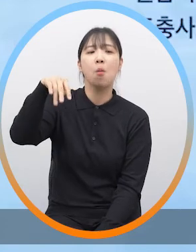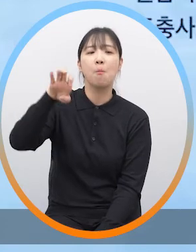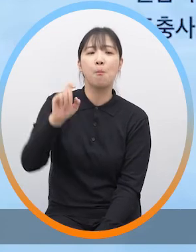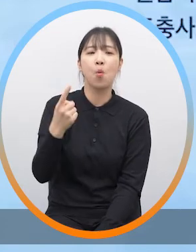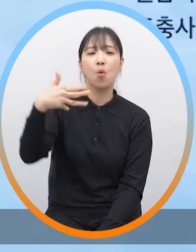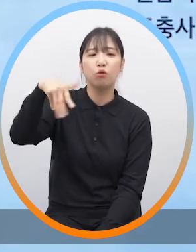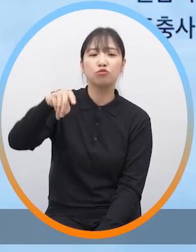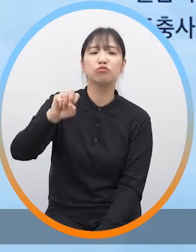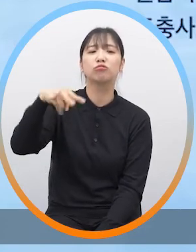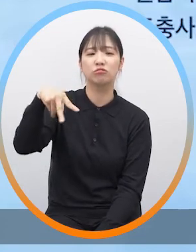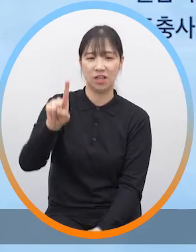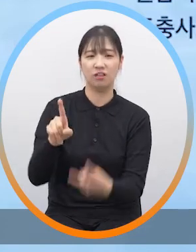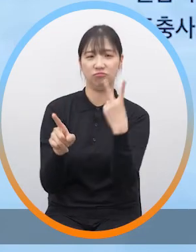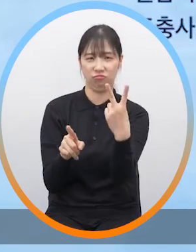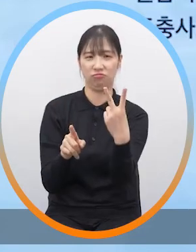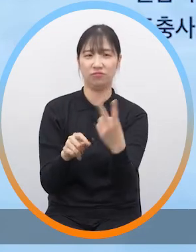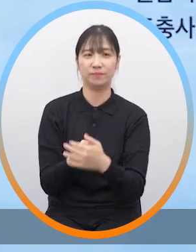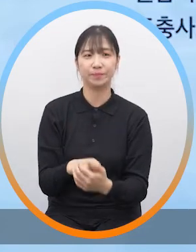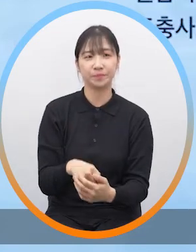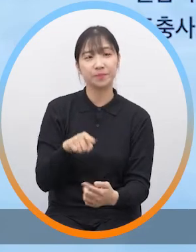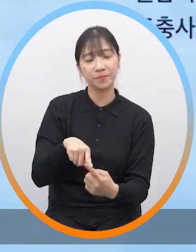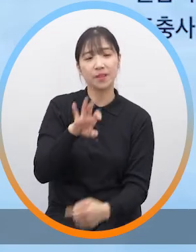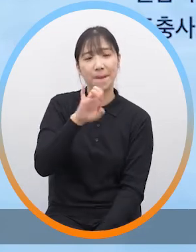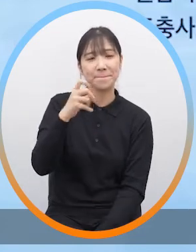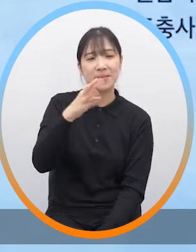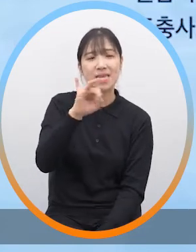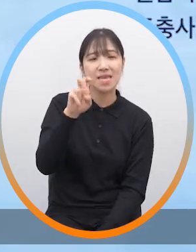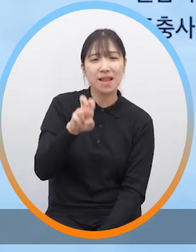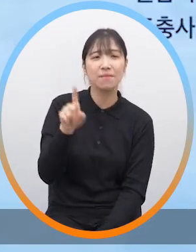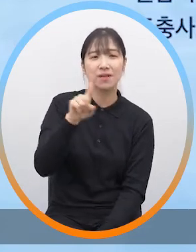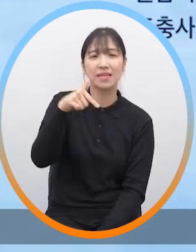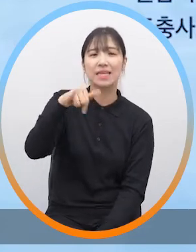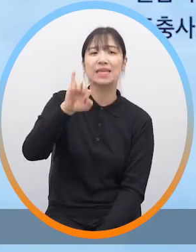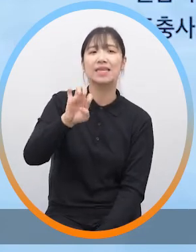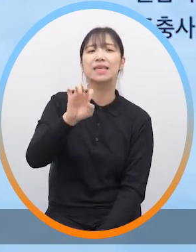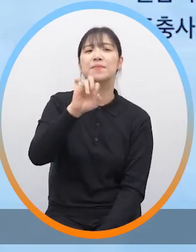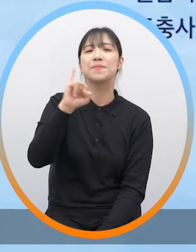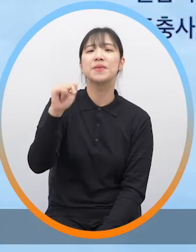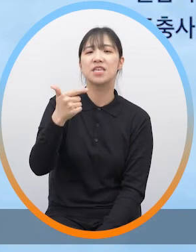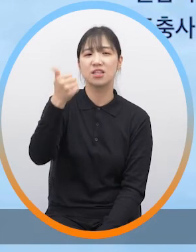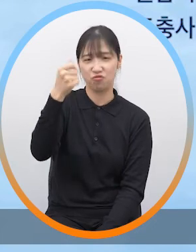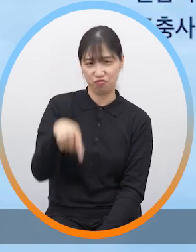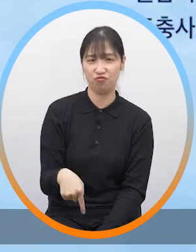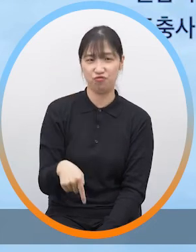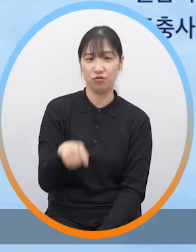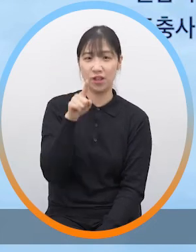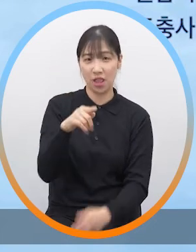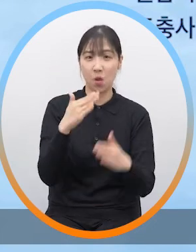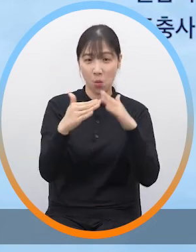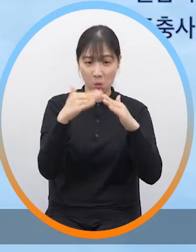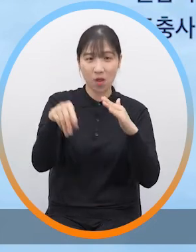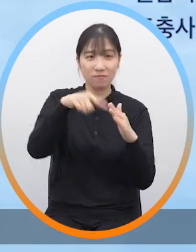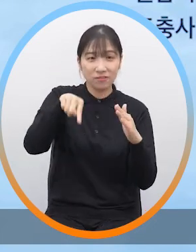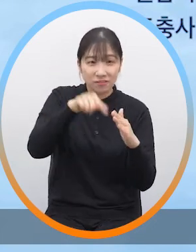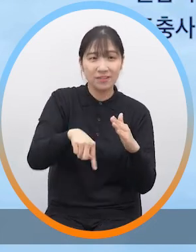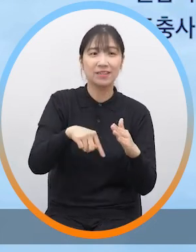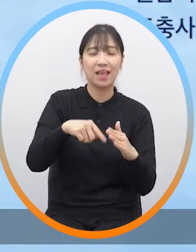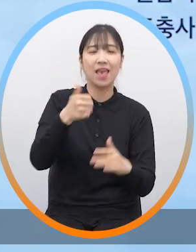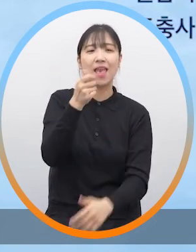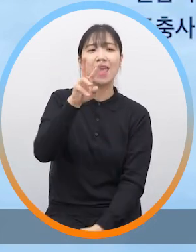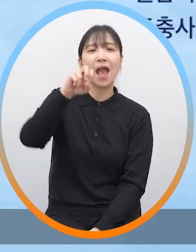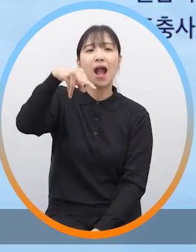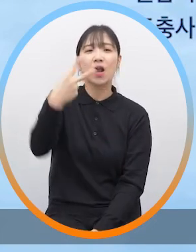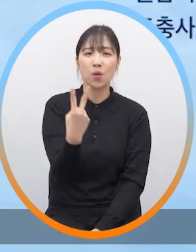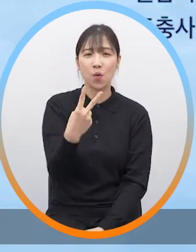군데만 남습니다. 피람서원은 김인후, 이분은 호남에서 유일하게 아까 그 향교